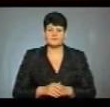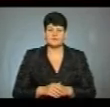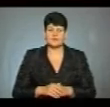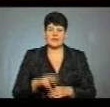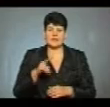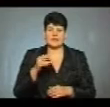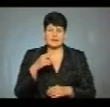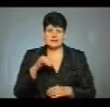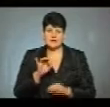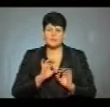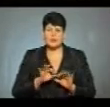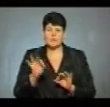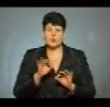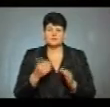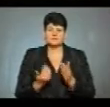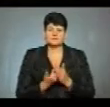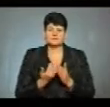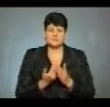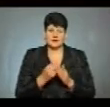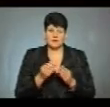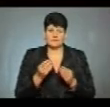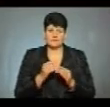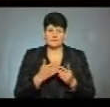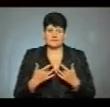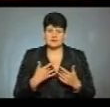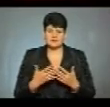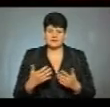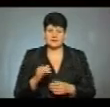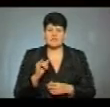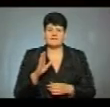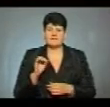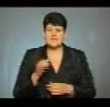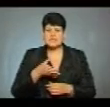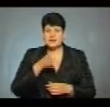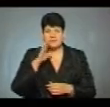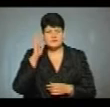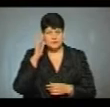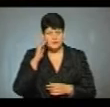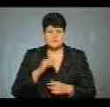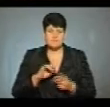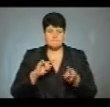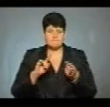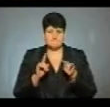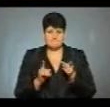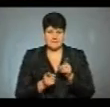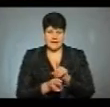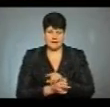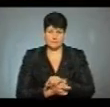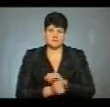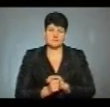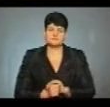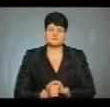Лідія Олійник розповіла про сюжет вистави. Хлопчик Івасик напився водички, перетворився